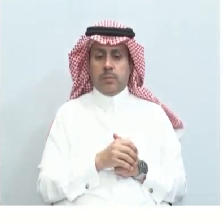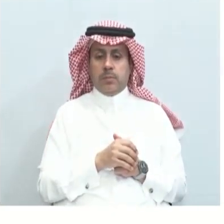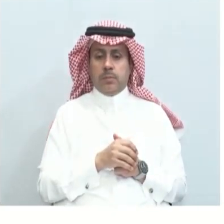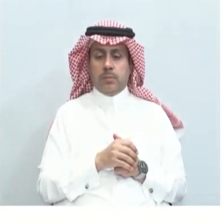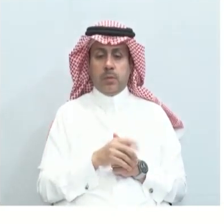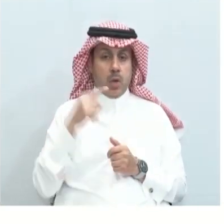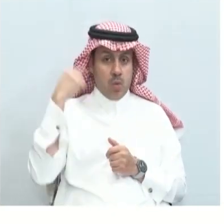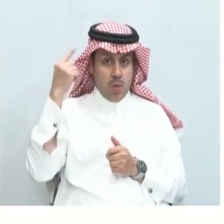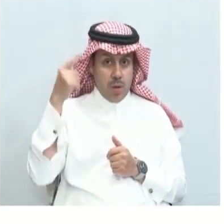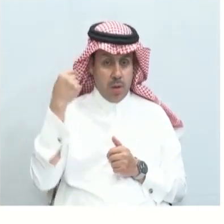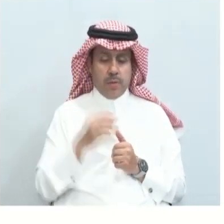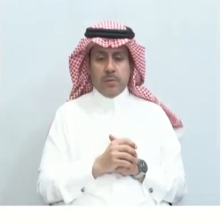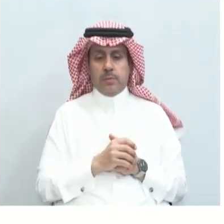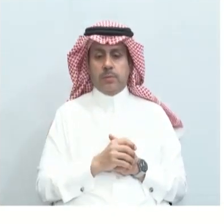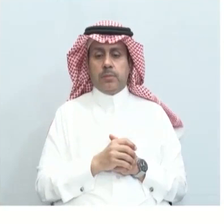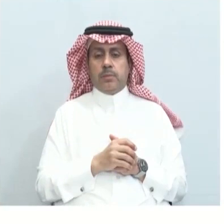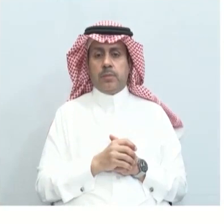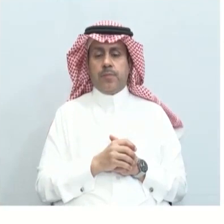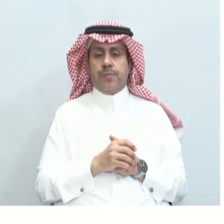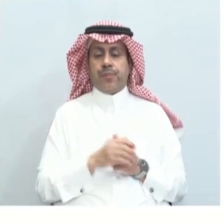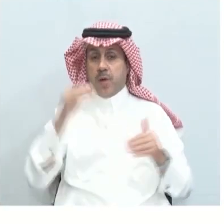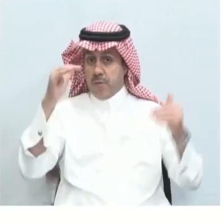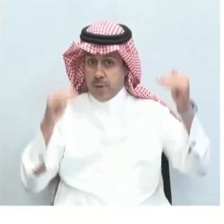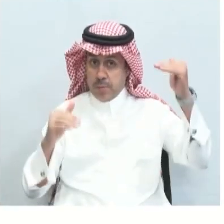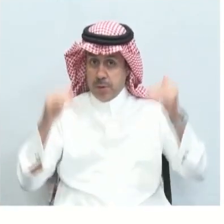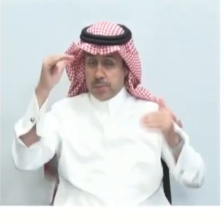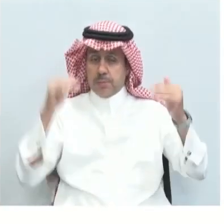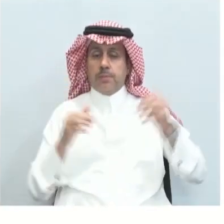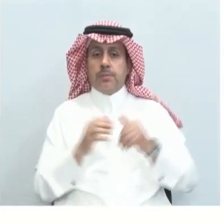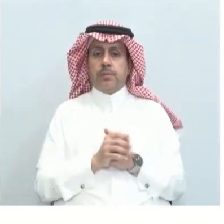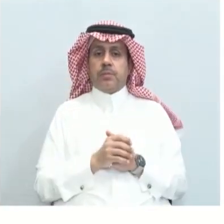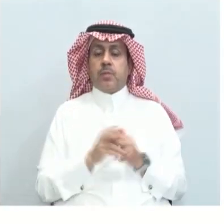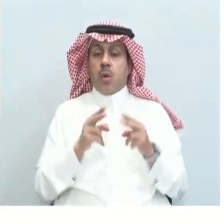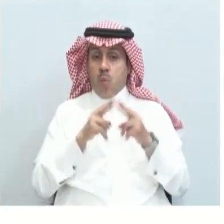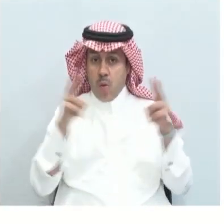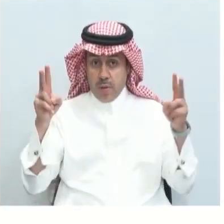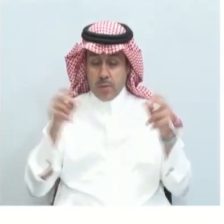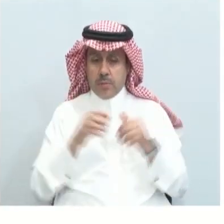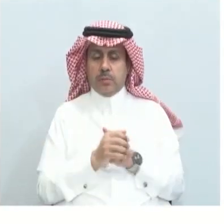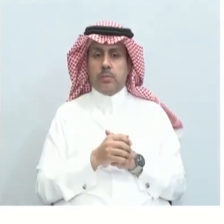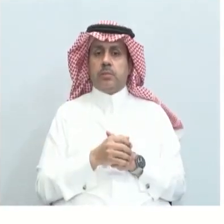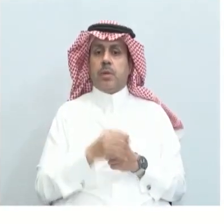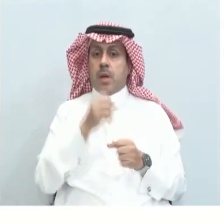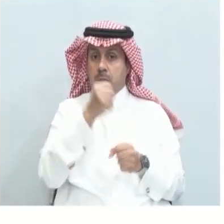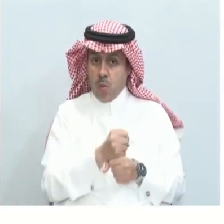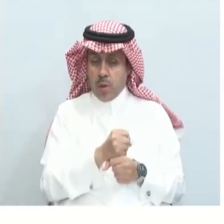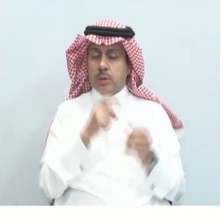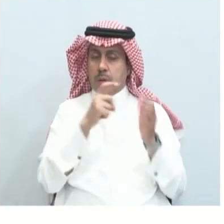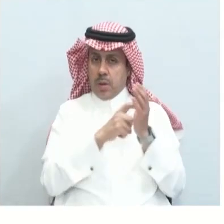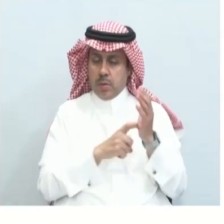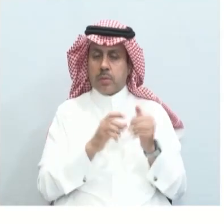فنلاحظ هنا ان الفرق البين والواضح في القواعد القانونيه